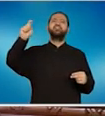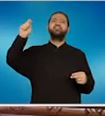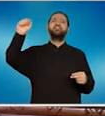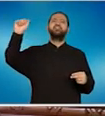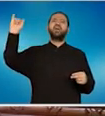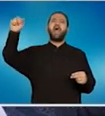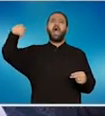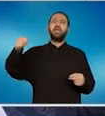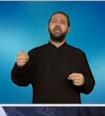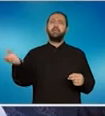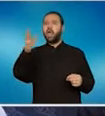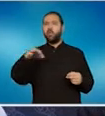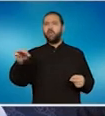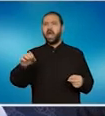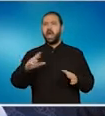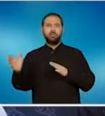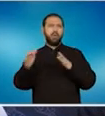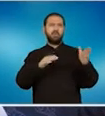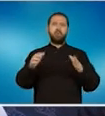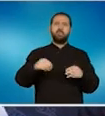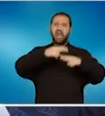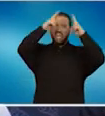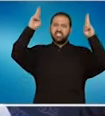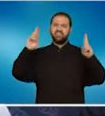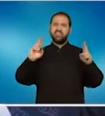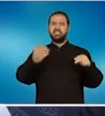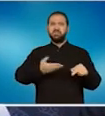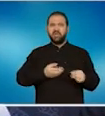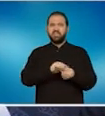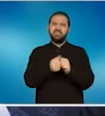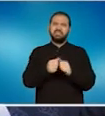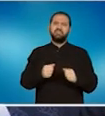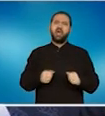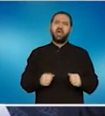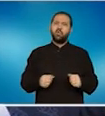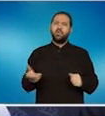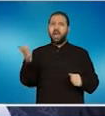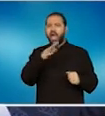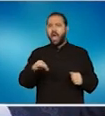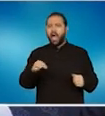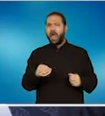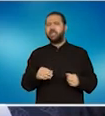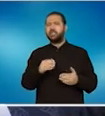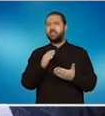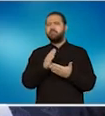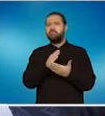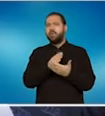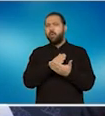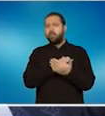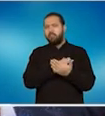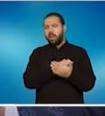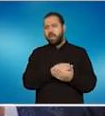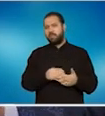Trecea de la aceștia, trecea la Maxim Mărturisitorul sau la Sfântul Grigorie Palama sau la Calist Patriarhul